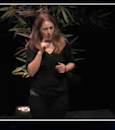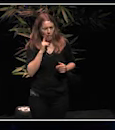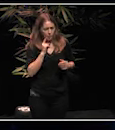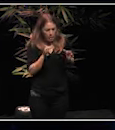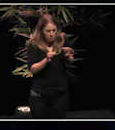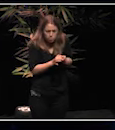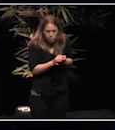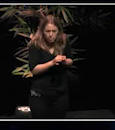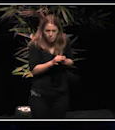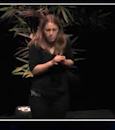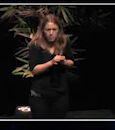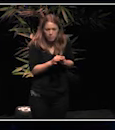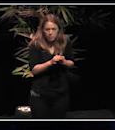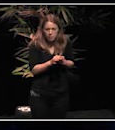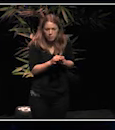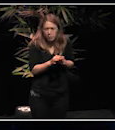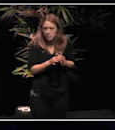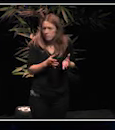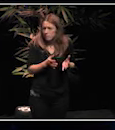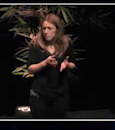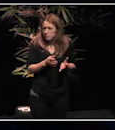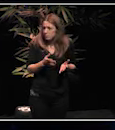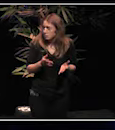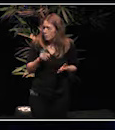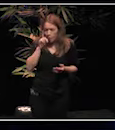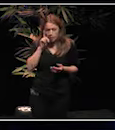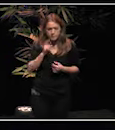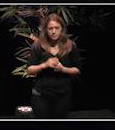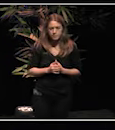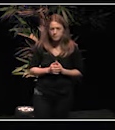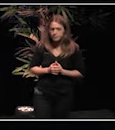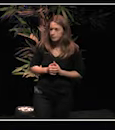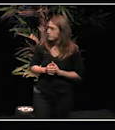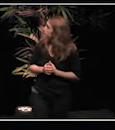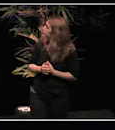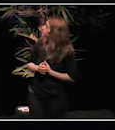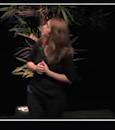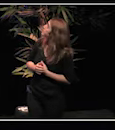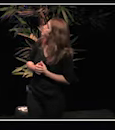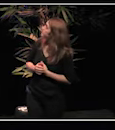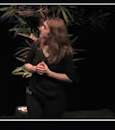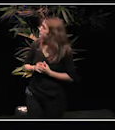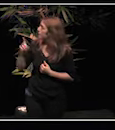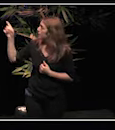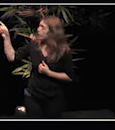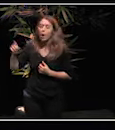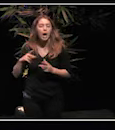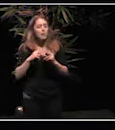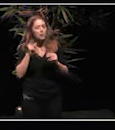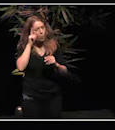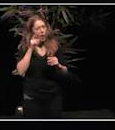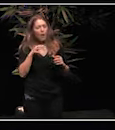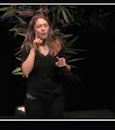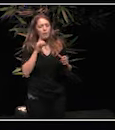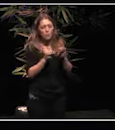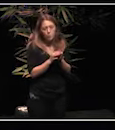Trail, Guillaume? Alors avant de dire pourquoi, je vais vous montrer des chiffres qui